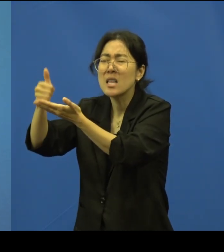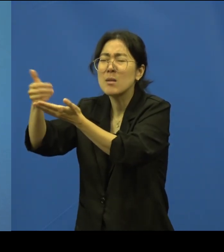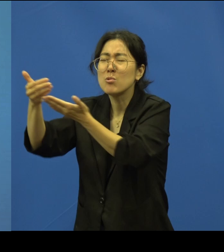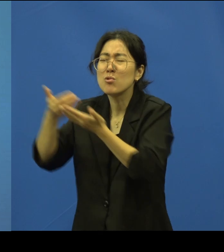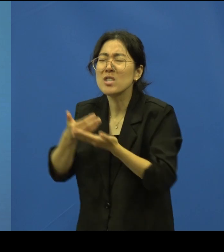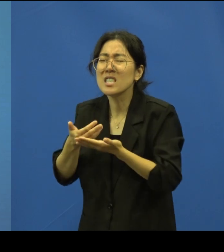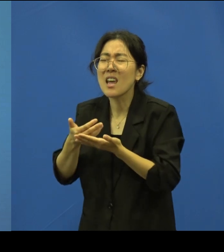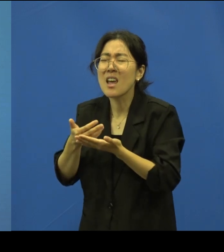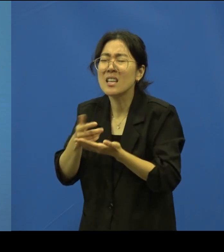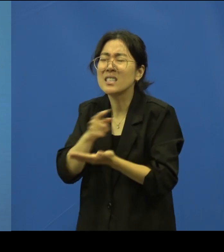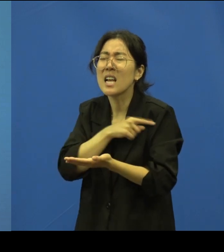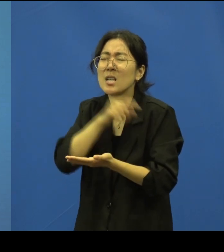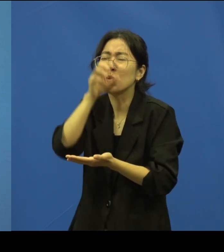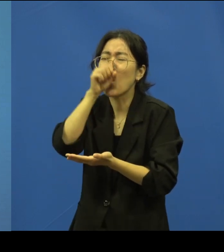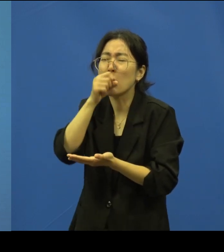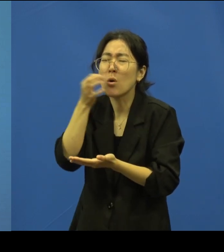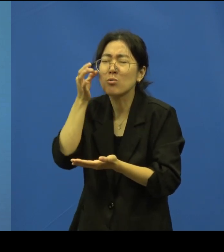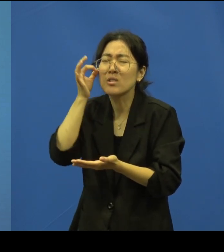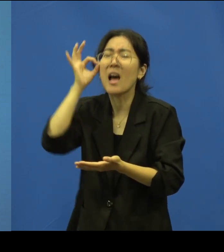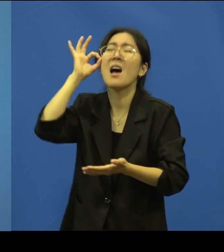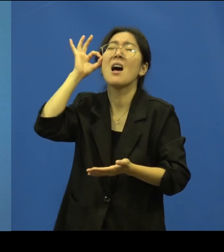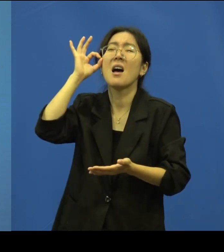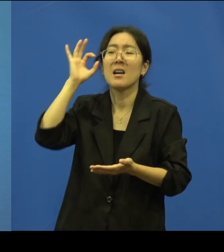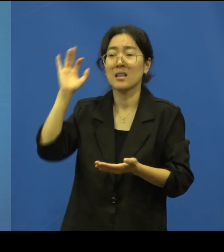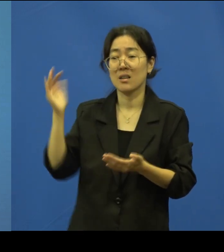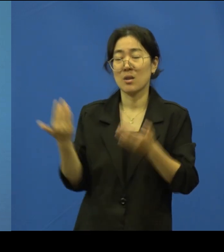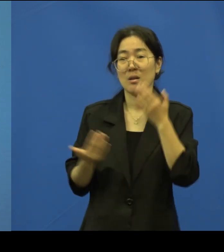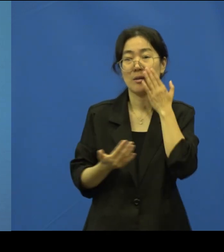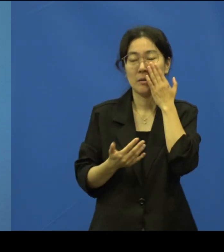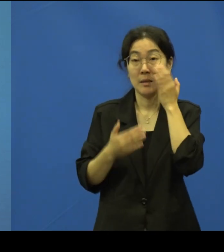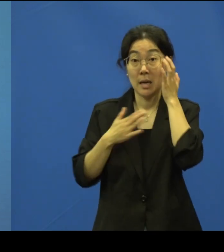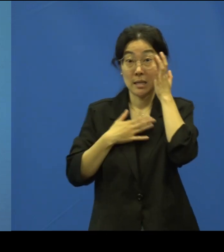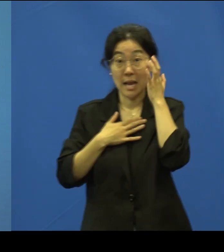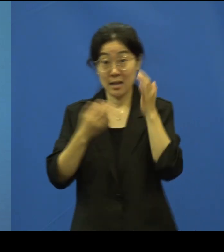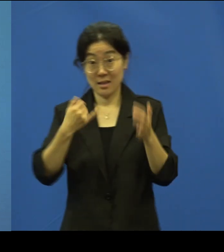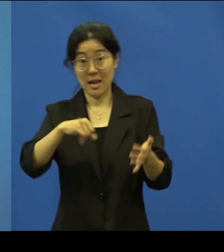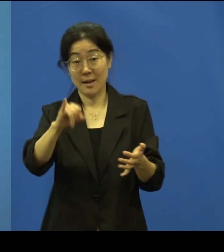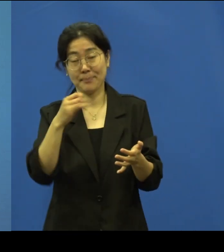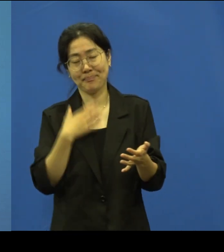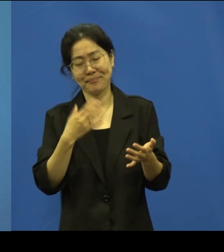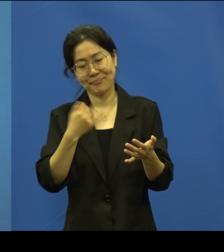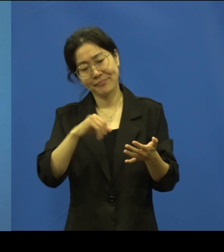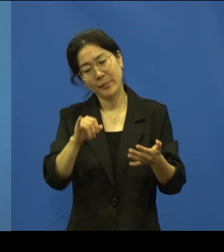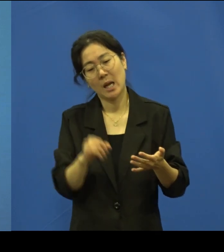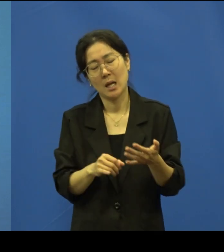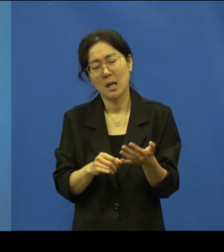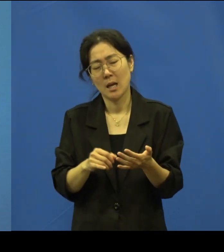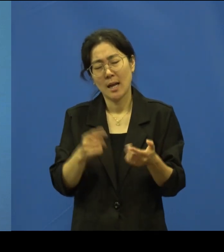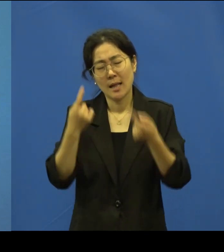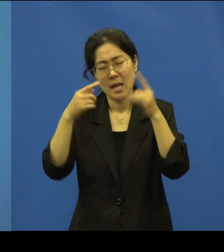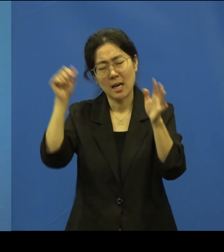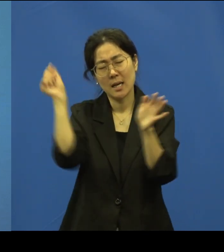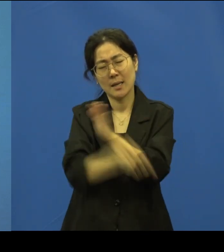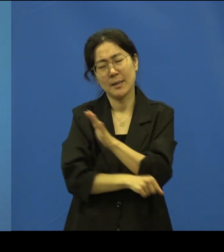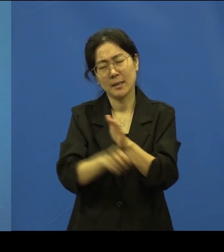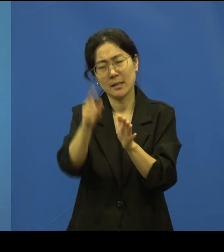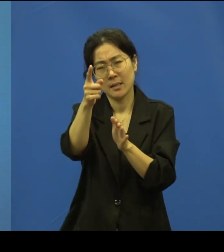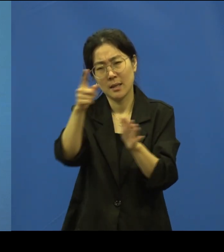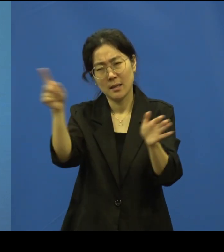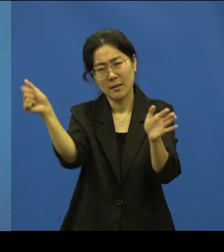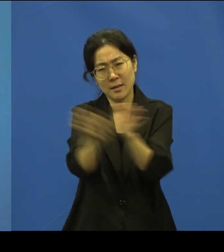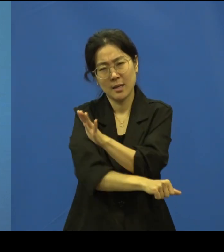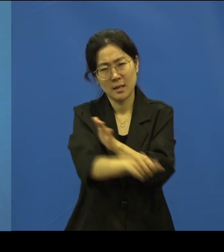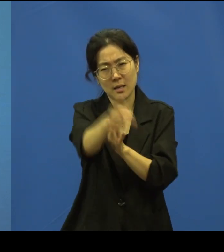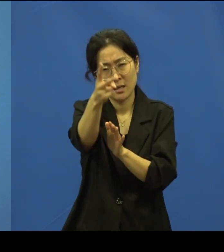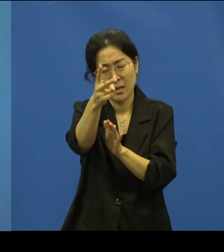저의 간절한 기도 제목은 주님, 삼수만 안 하게 해주십시오라고 하는 것이었습니다. 정말